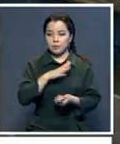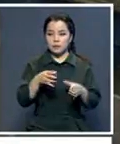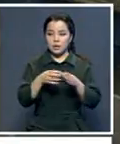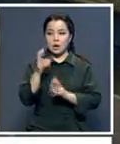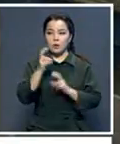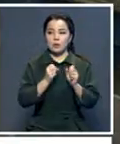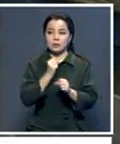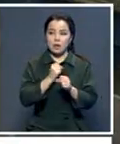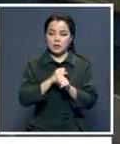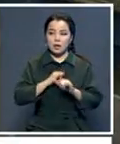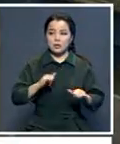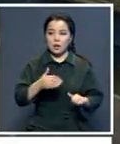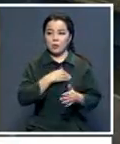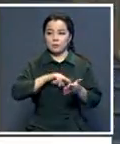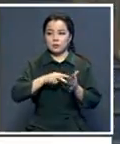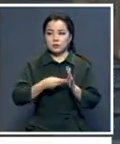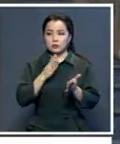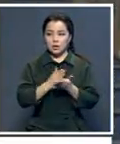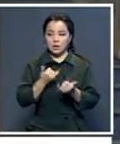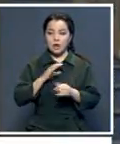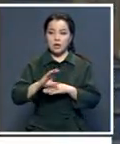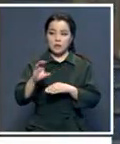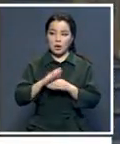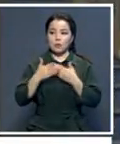есеге дейін арттыруды жоспарлап отыр. Әрине,